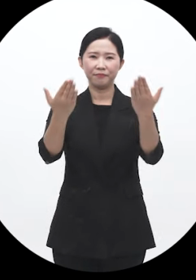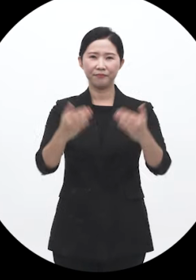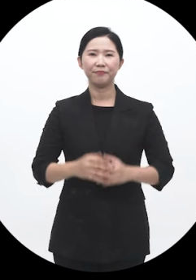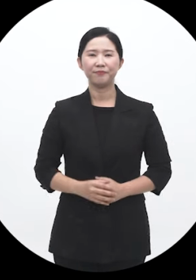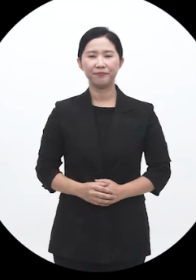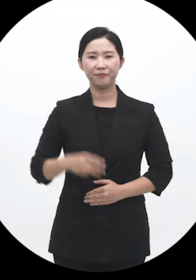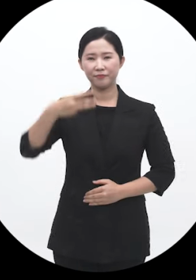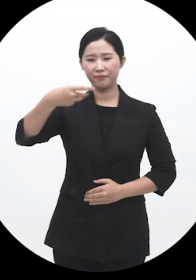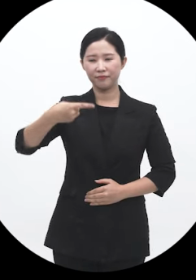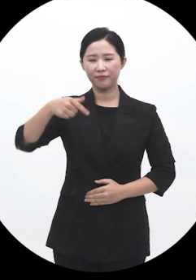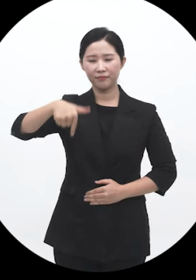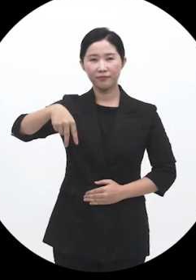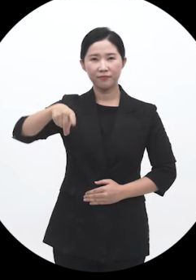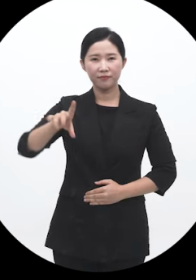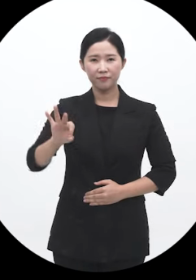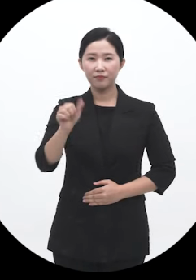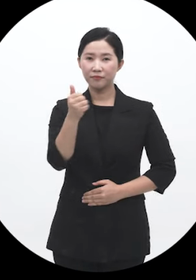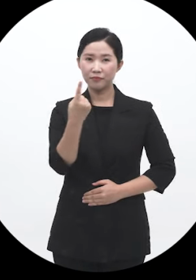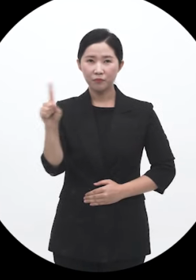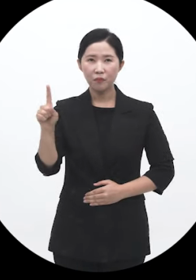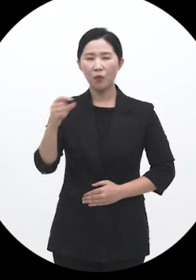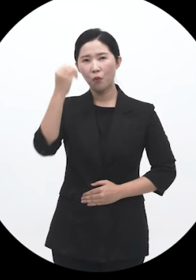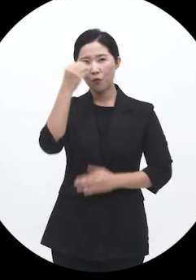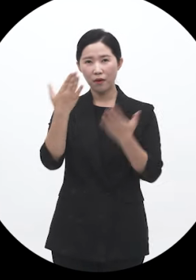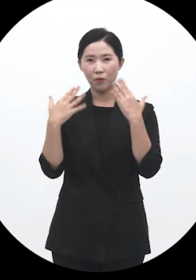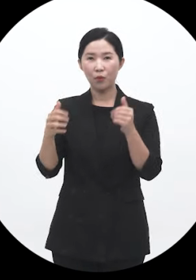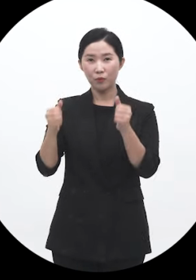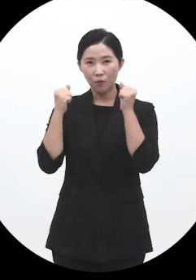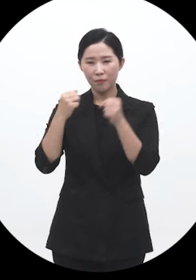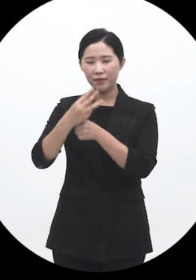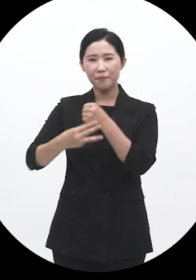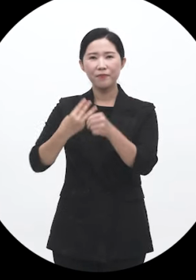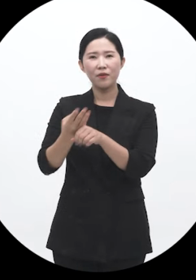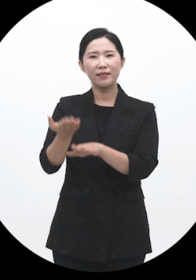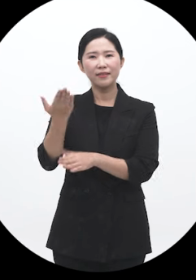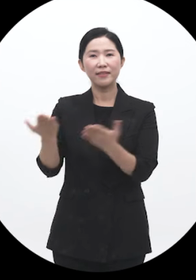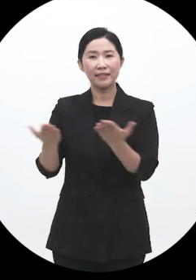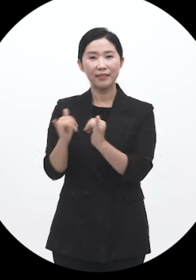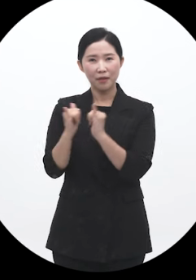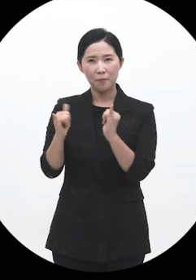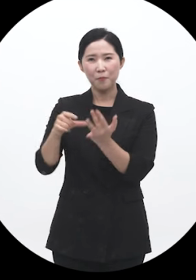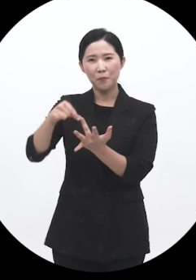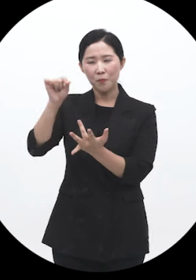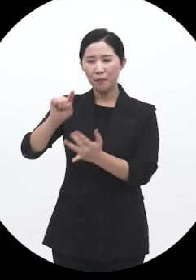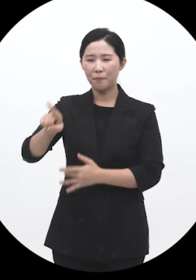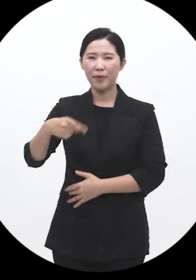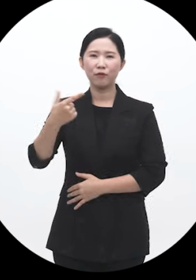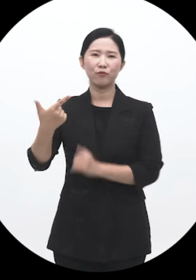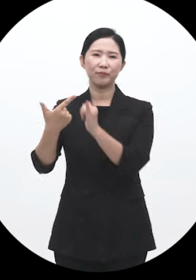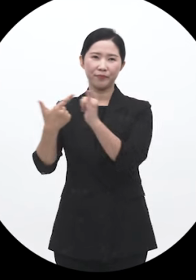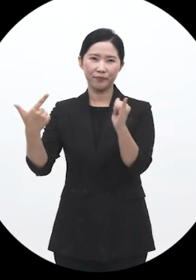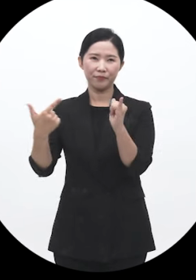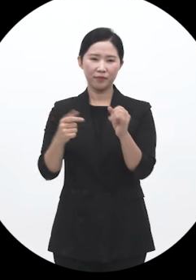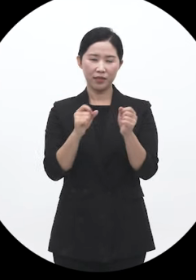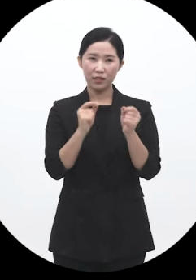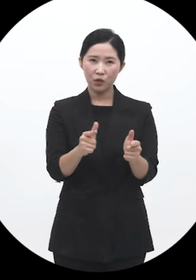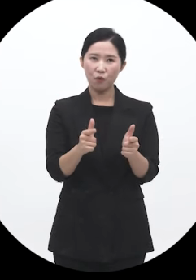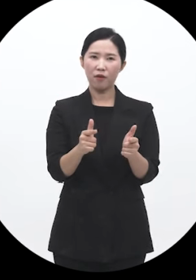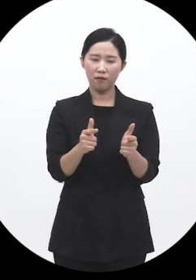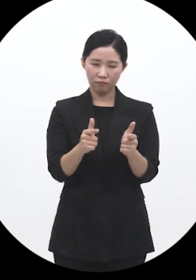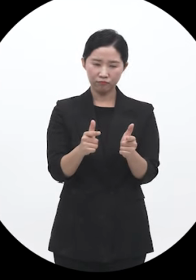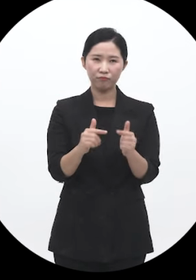재직자 전형 106명, 기회균형 1 전형 96명, 기회균형 2 전형